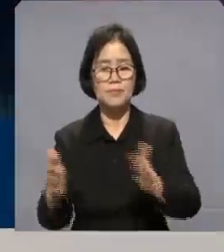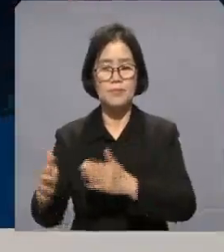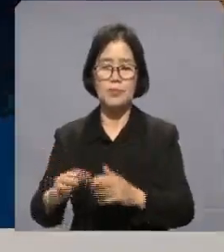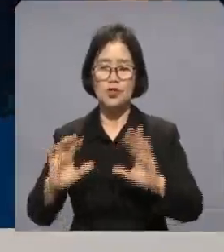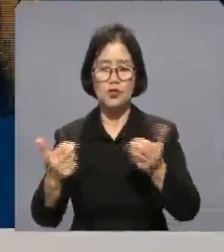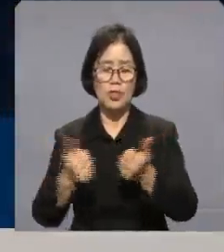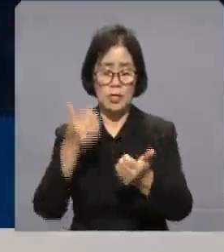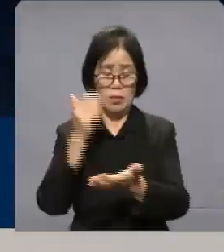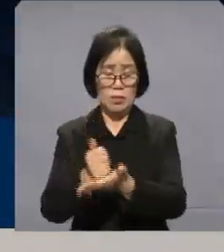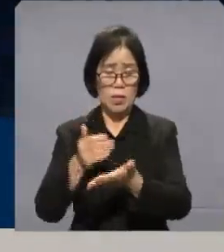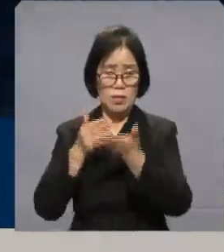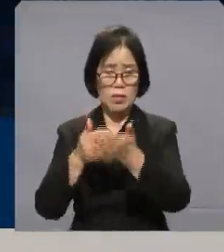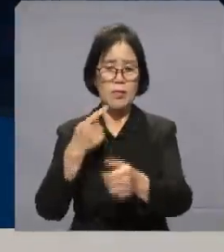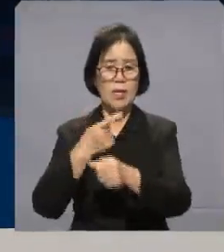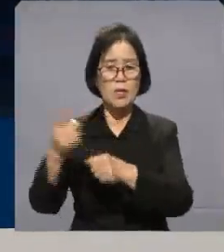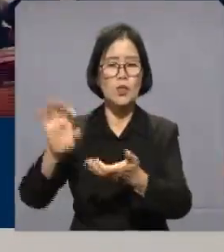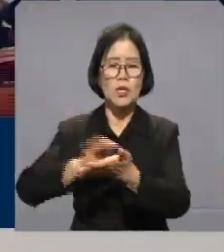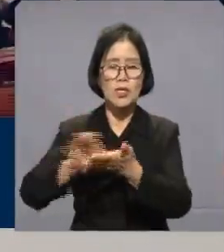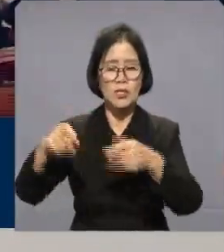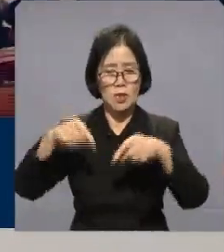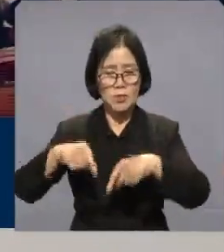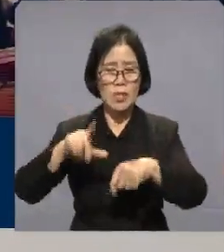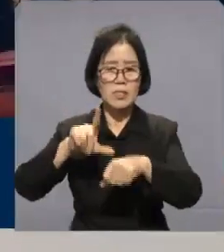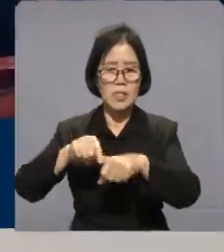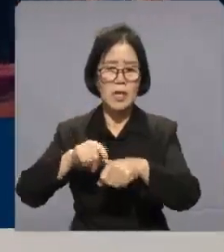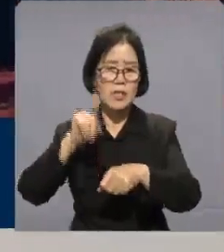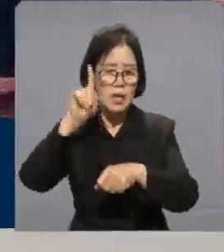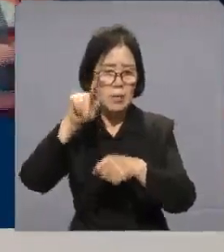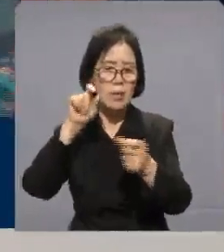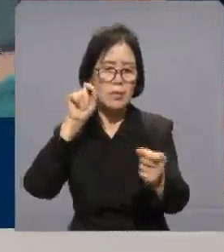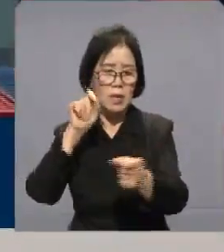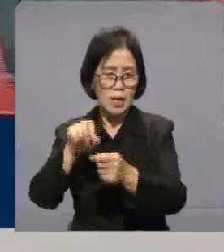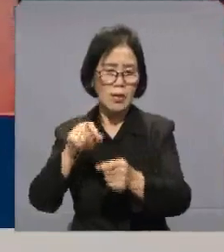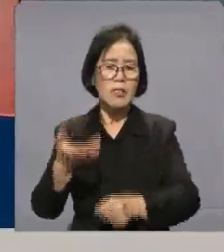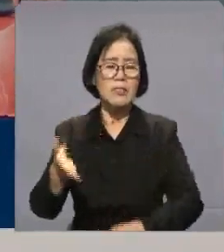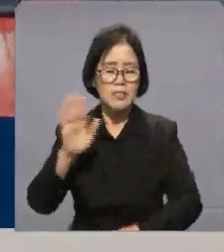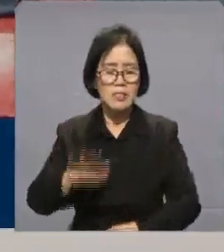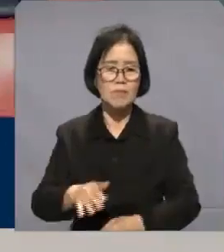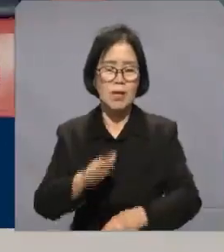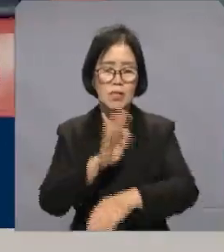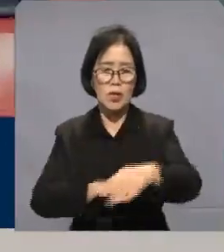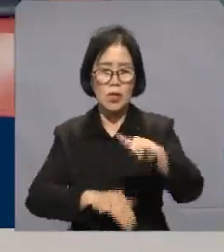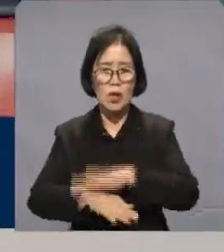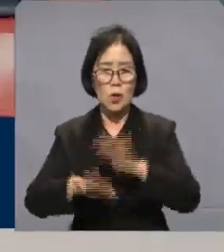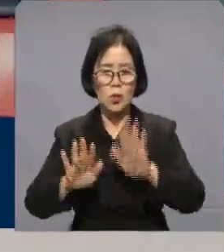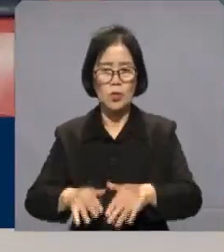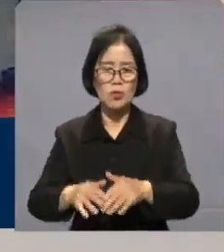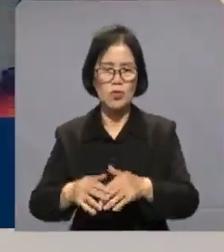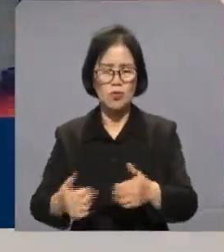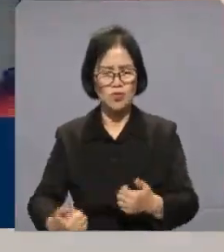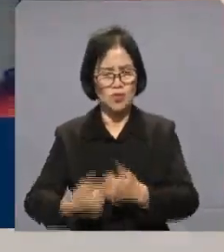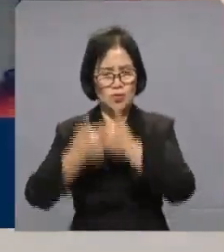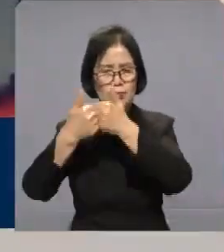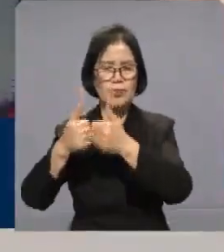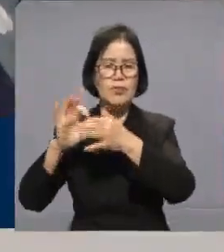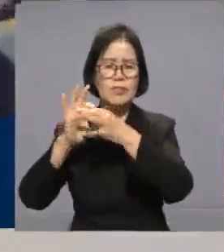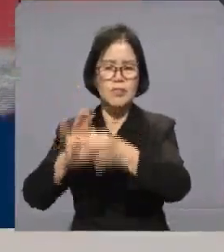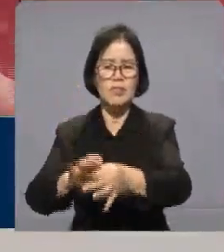김진표 국회의장이 제시한 내년 예산안 협상 시한이 하루 앞으로 다가왔지만 여야는 오늘도 벼랑 끝 대치를